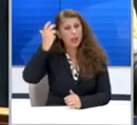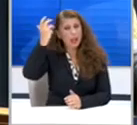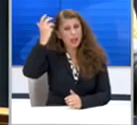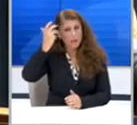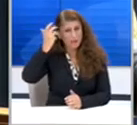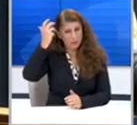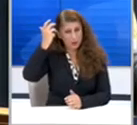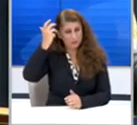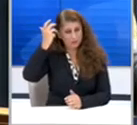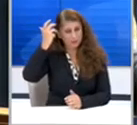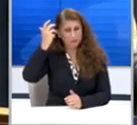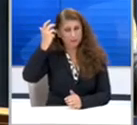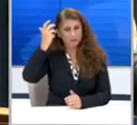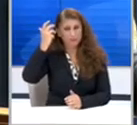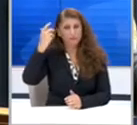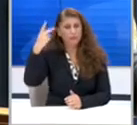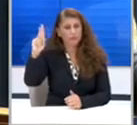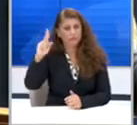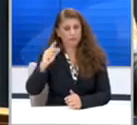σου.